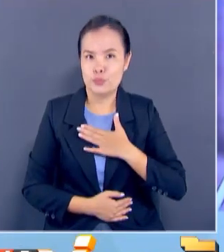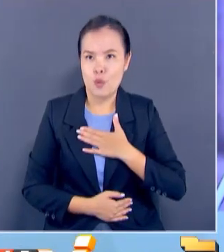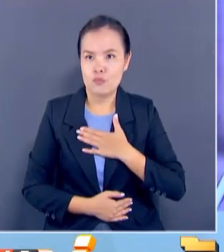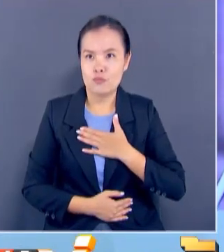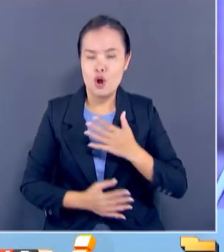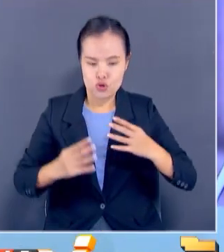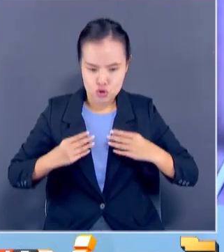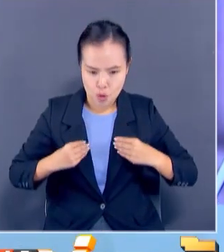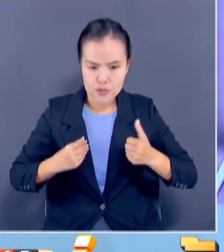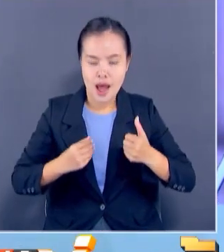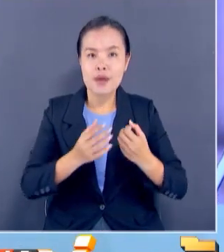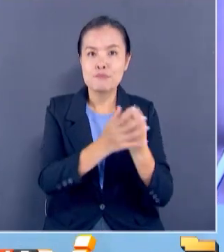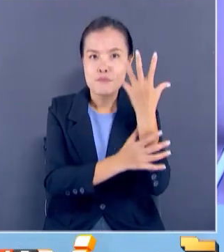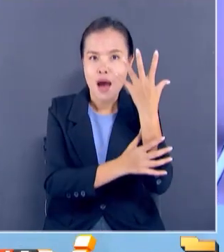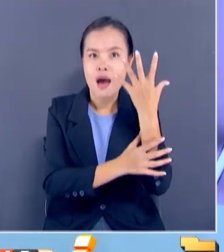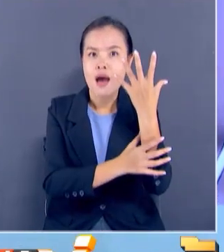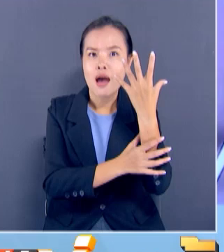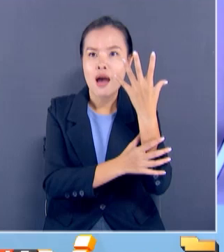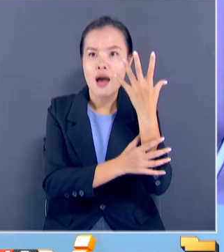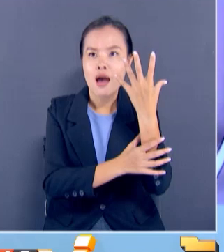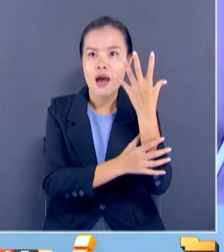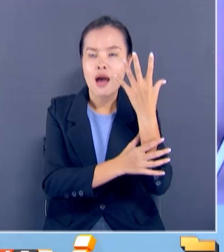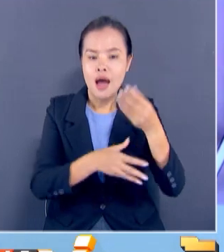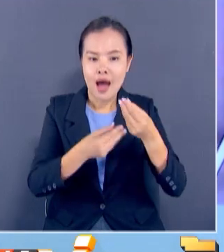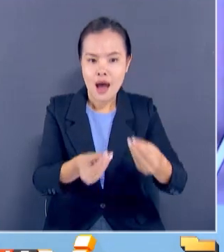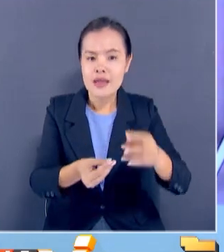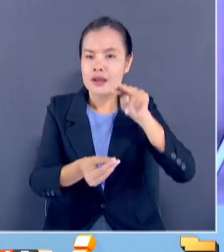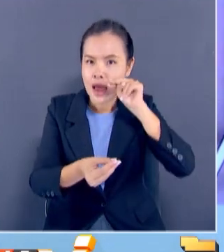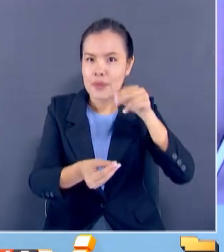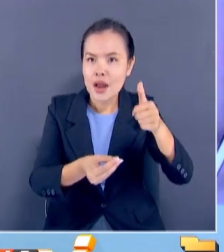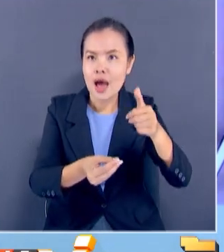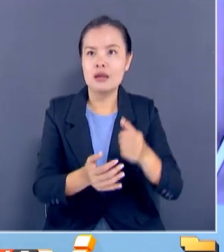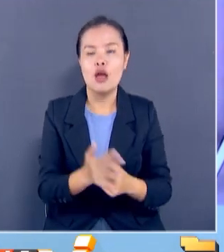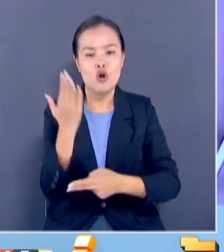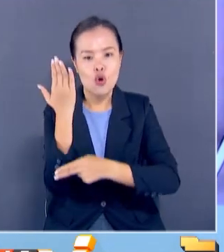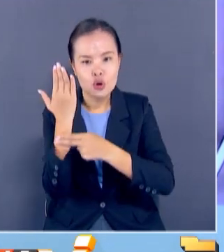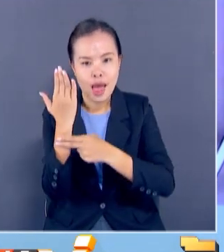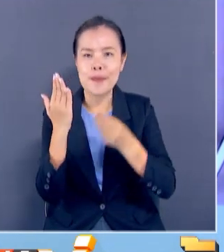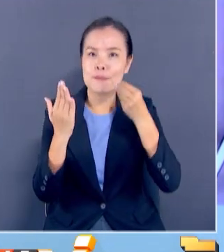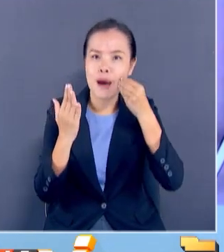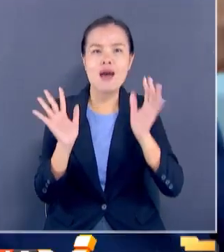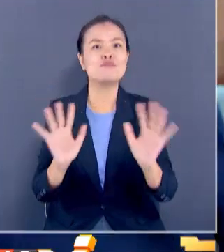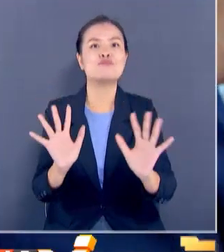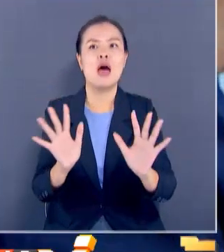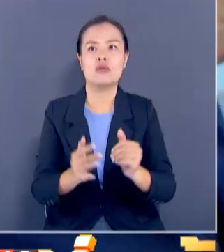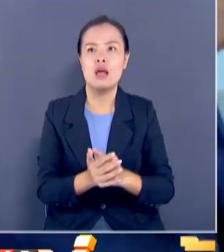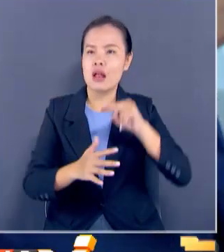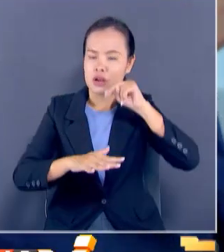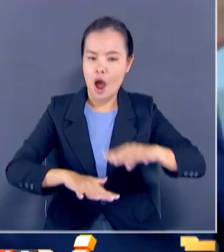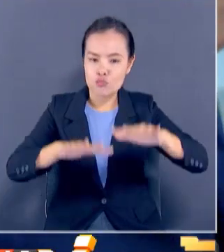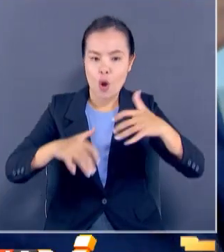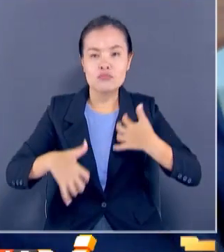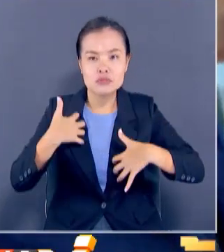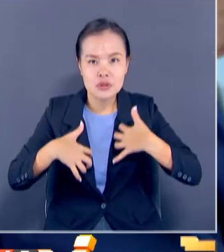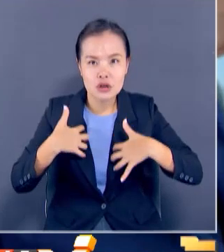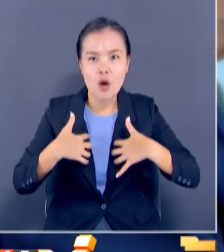อมได้เสียป่าให้น้ำอยู ่ครับ แต่ไม่ใช่เสียป่าให้คนอยู่หรือโรงแรมรีสอร์ทไปสร้าง คือน้ำท่วม น้ำท่วม เดือดร้อนเนี่ย